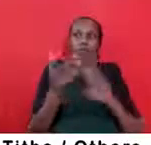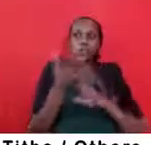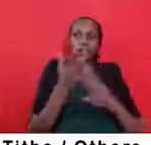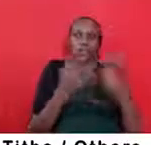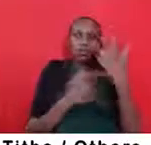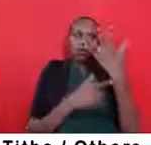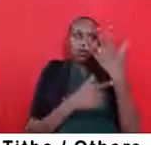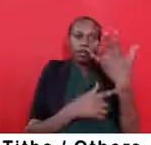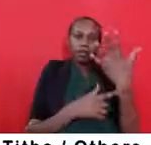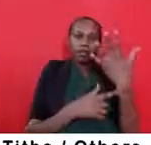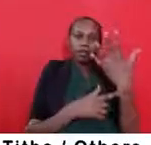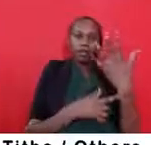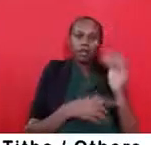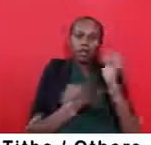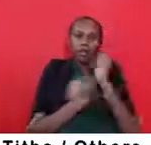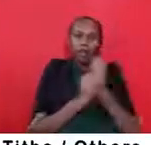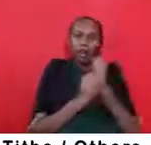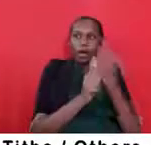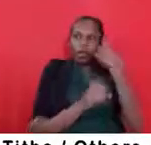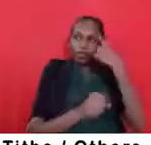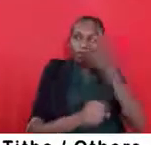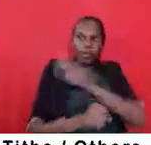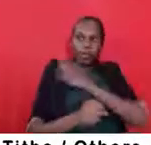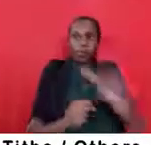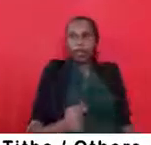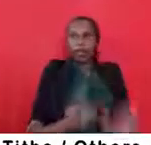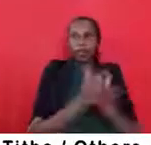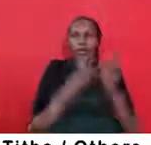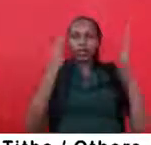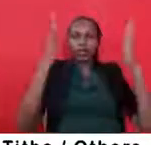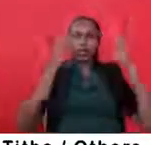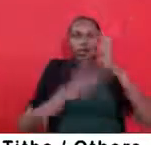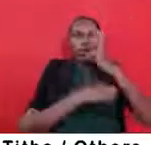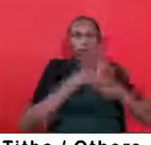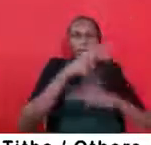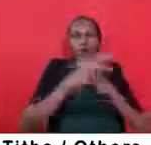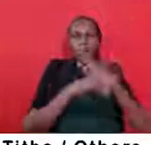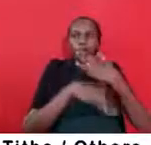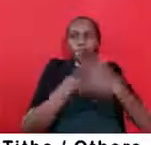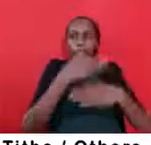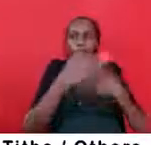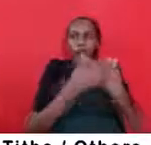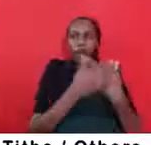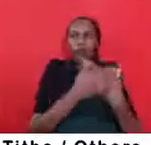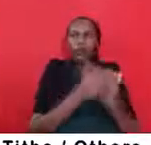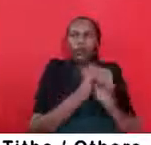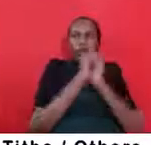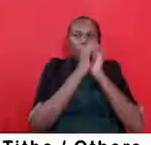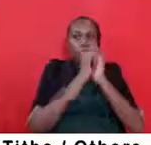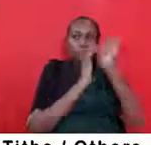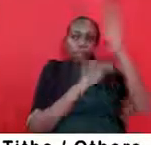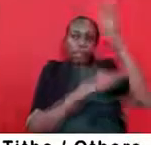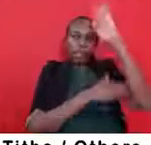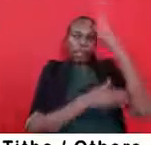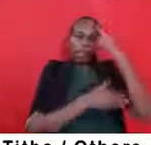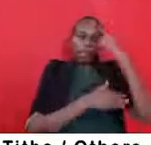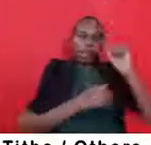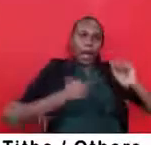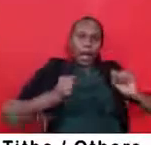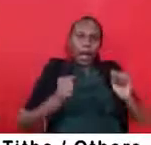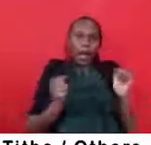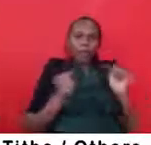tano. Mfanyieni Bwana shangwe dunia yote, mtumikieni Bwana kwa